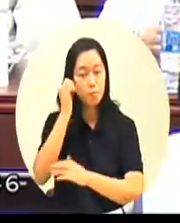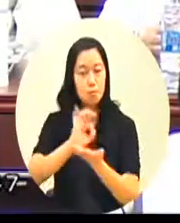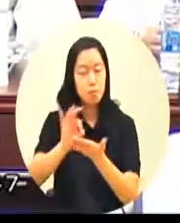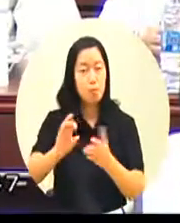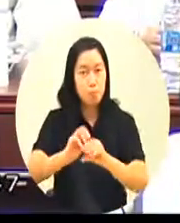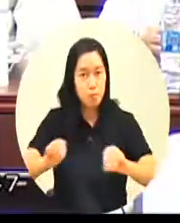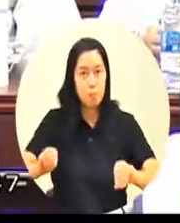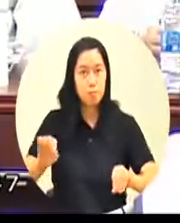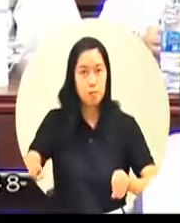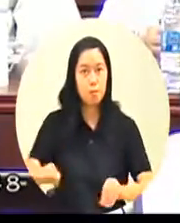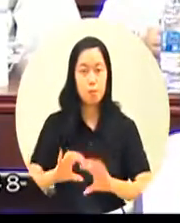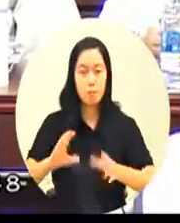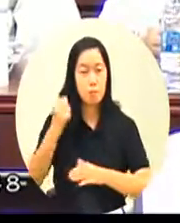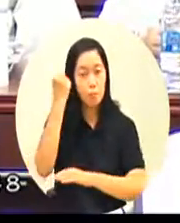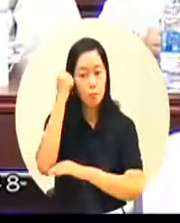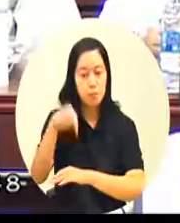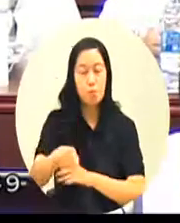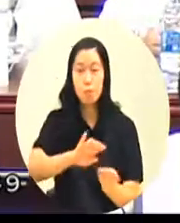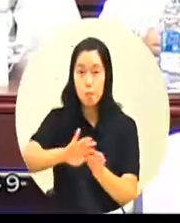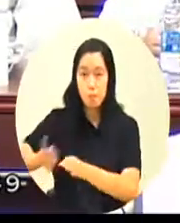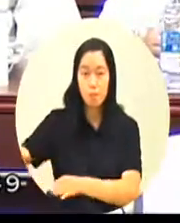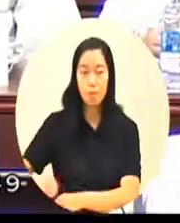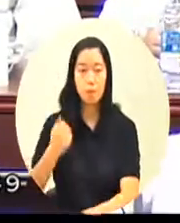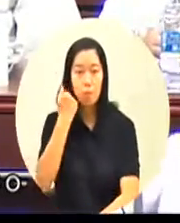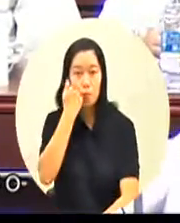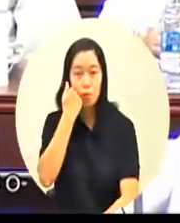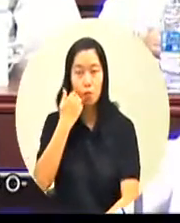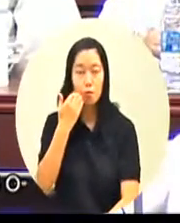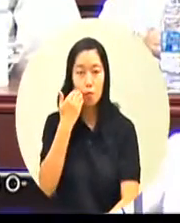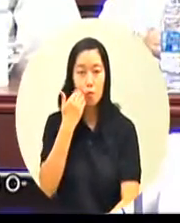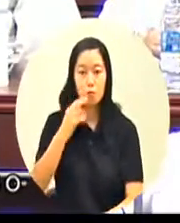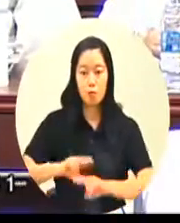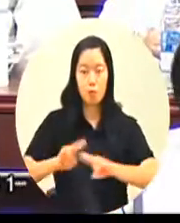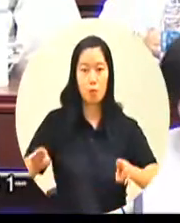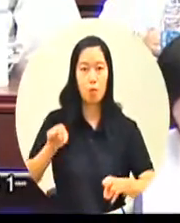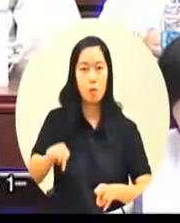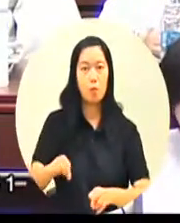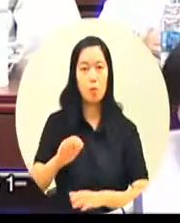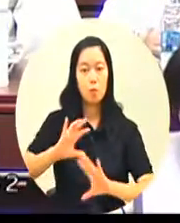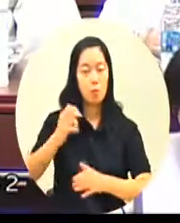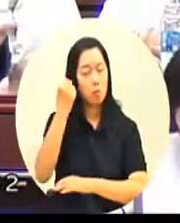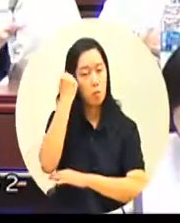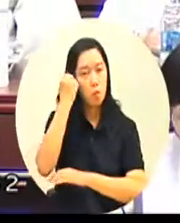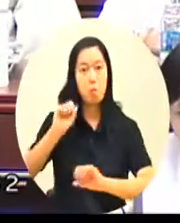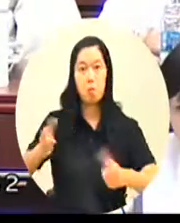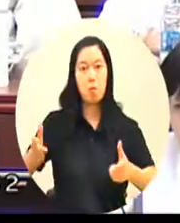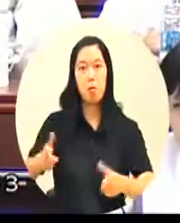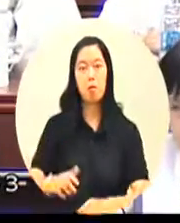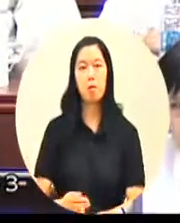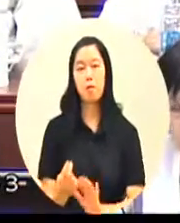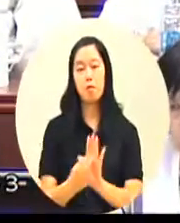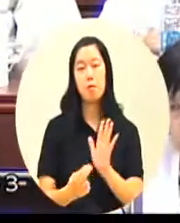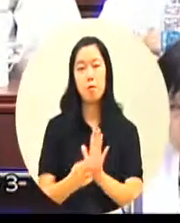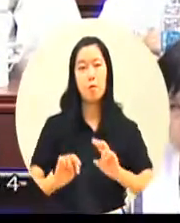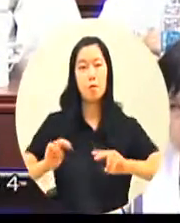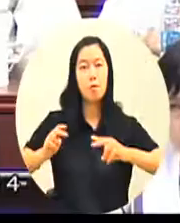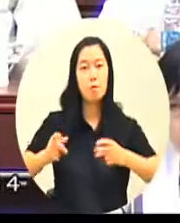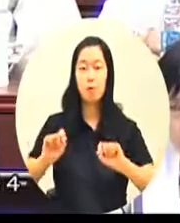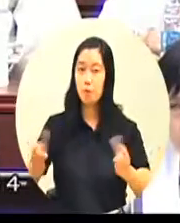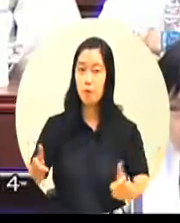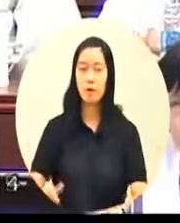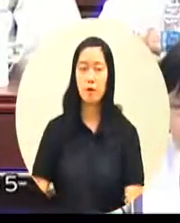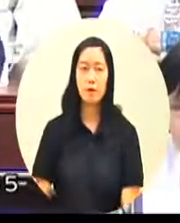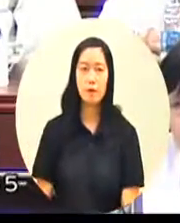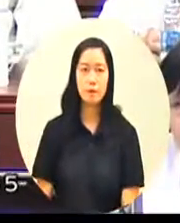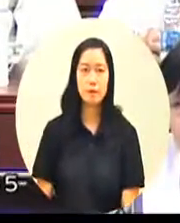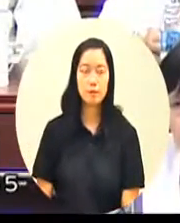所以国宅除外。如果解编的就不是国宅， 对， 也不用修法。 就是这个只要范围内就对